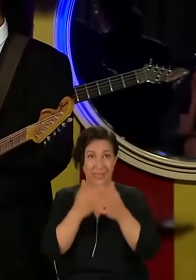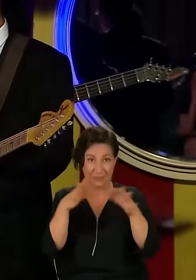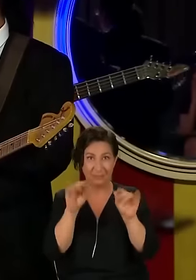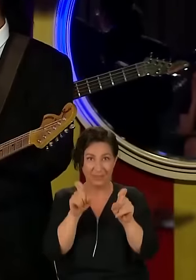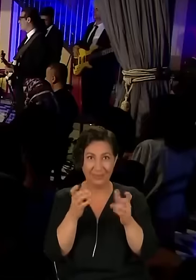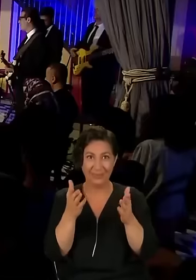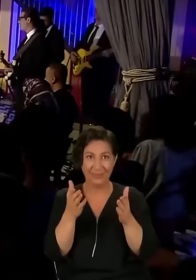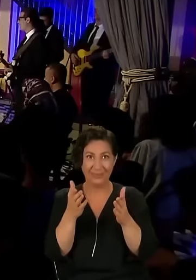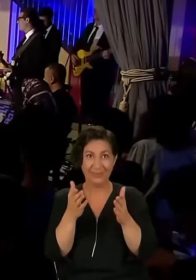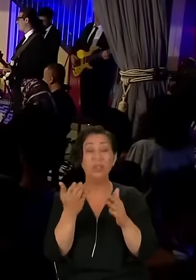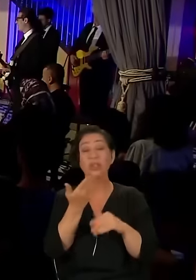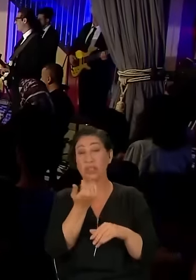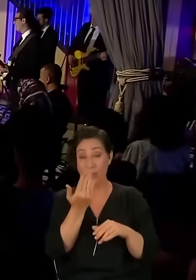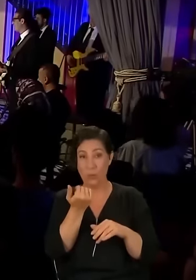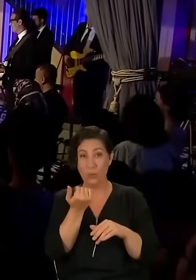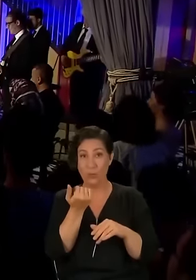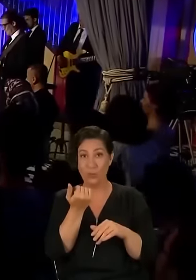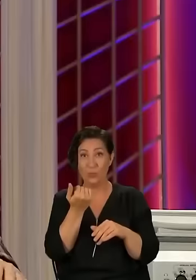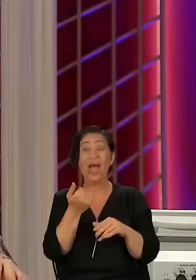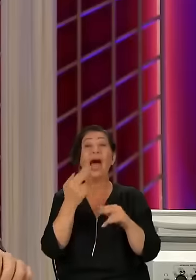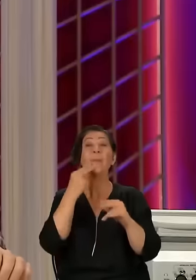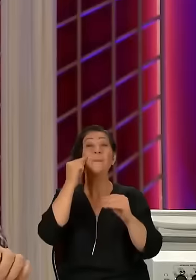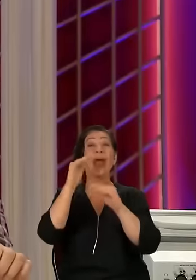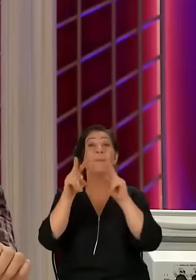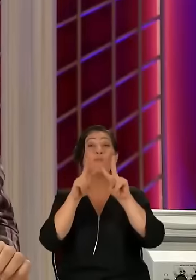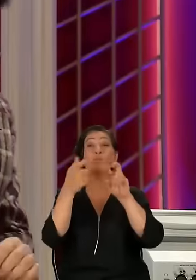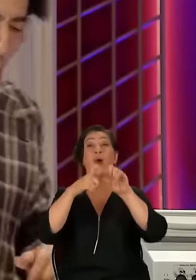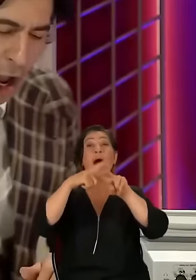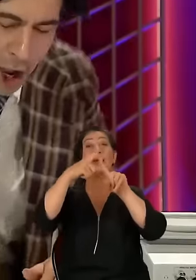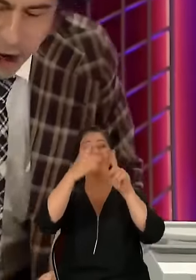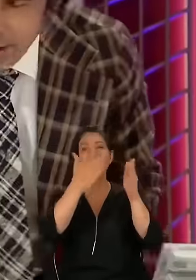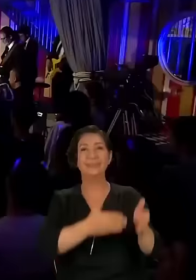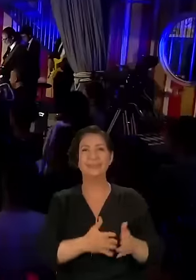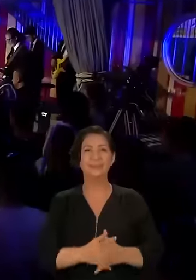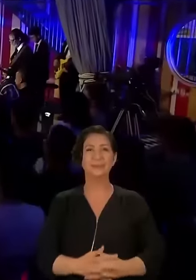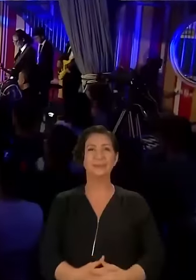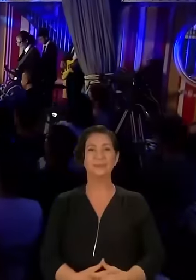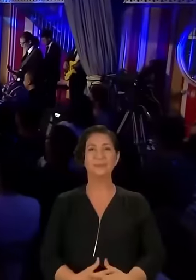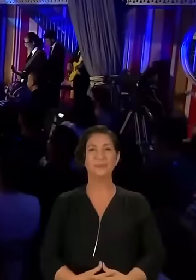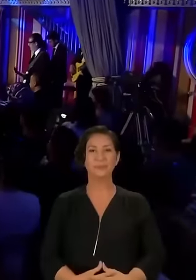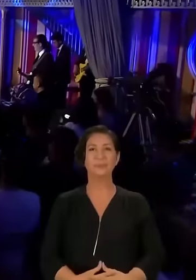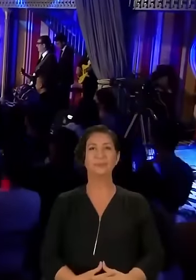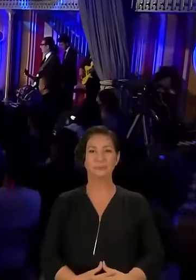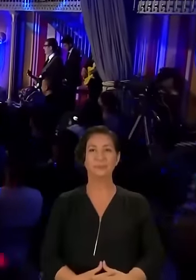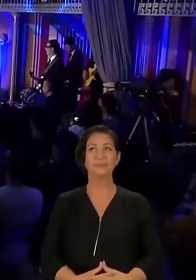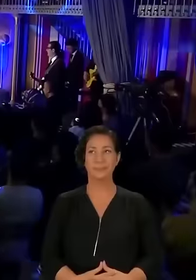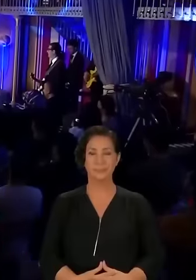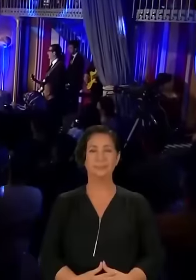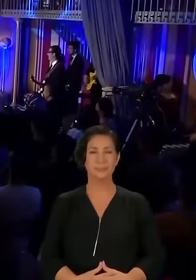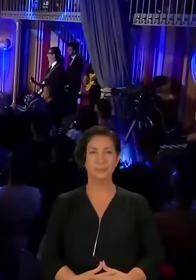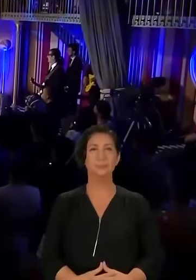Hazır mısınız? Çağırıyorum. Hanımlar, beyler, Murat Övüç!